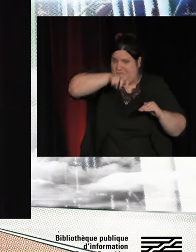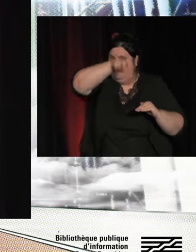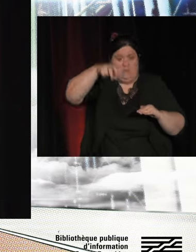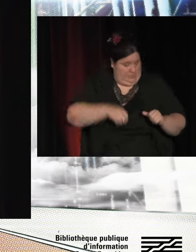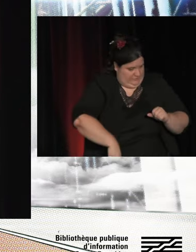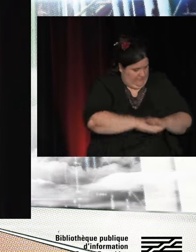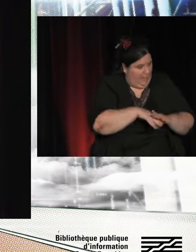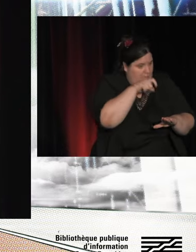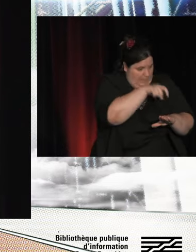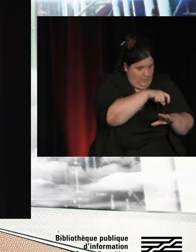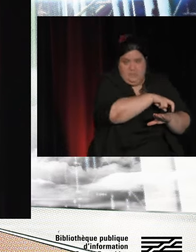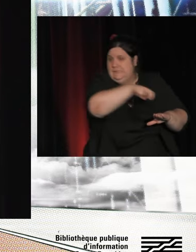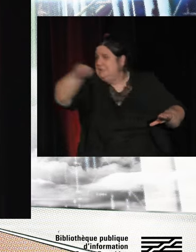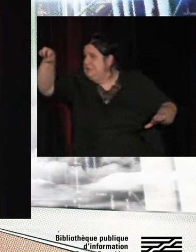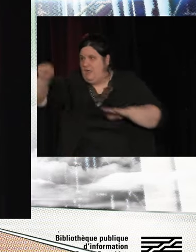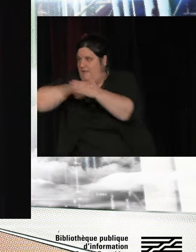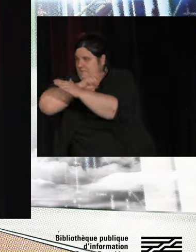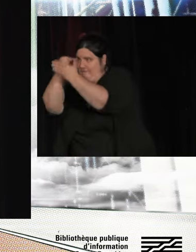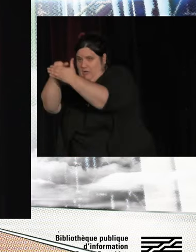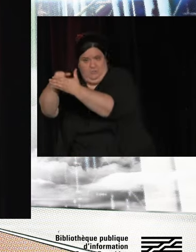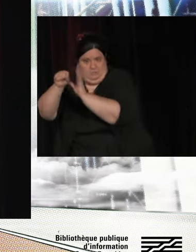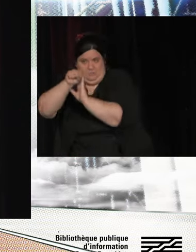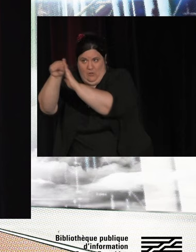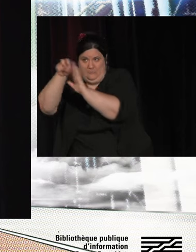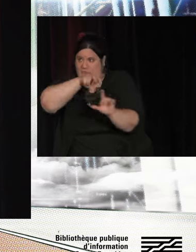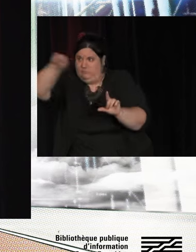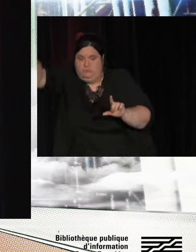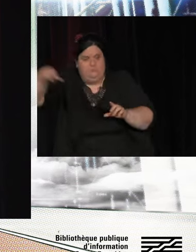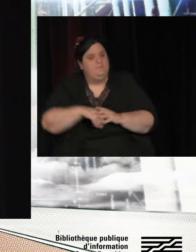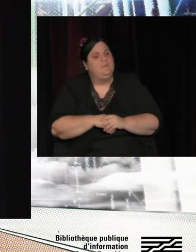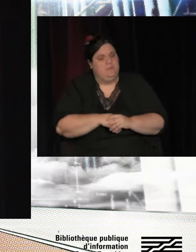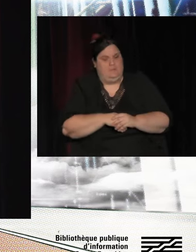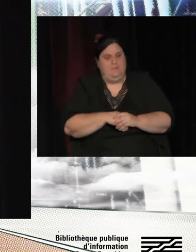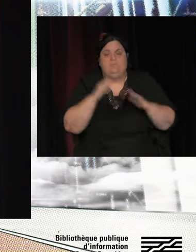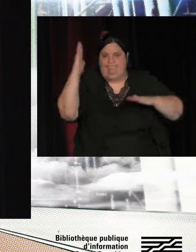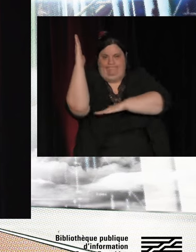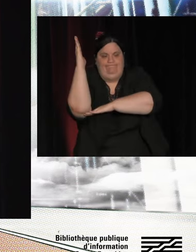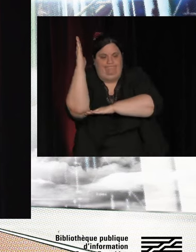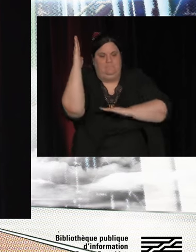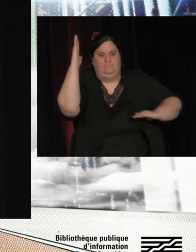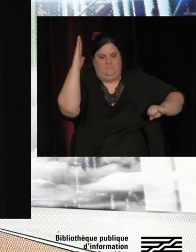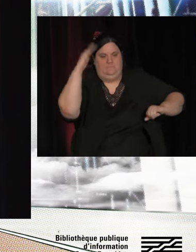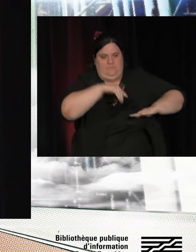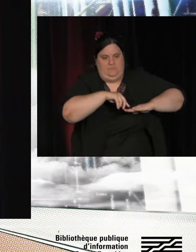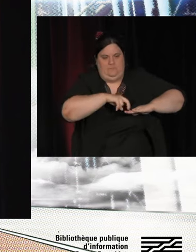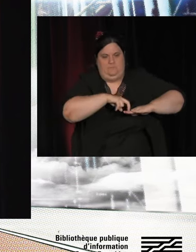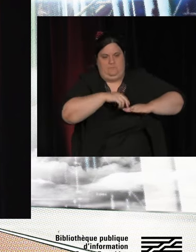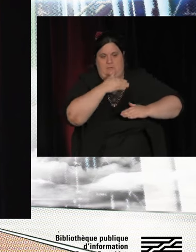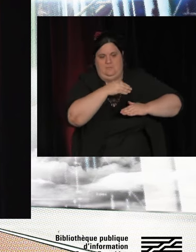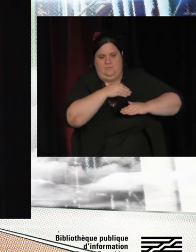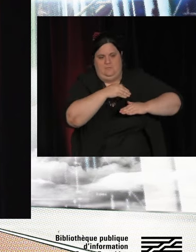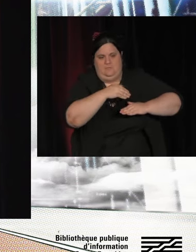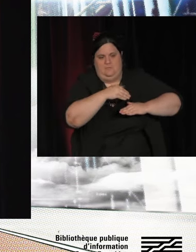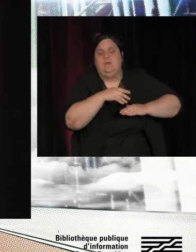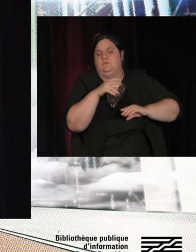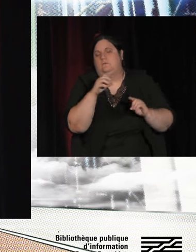au bout à droite. Et Dr. Mario, y a plein de virus et il faut mettre chaque fois 3 médicaments de la même couleur pour éliminer le virus. Donc il